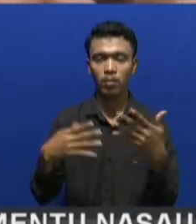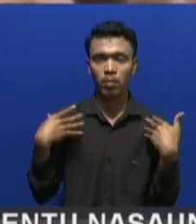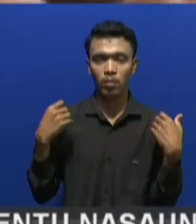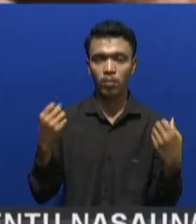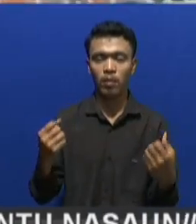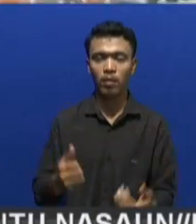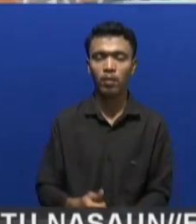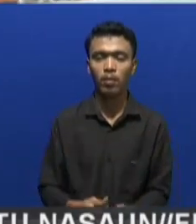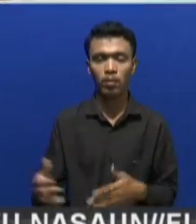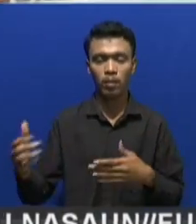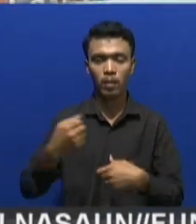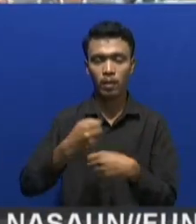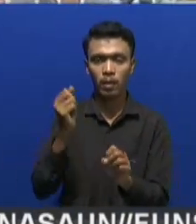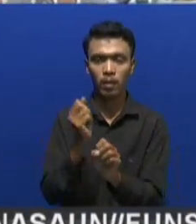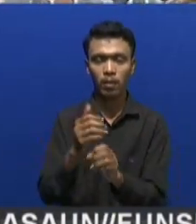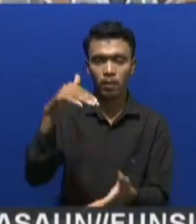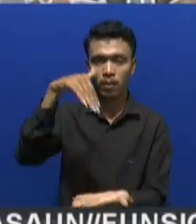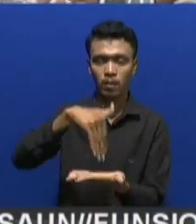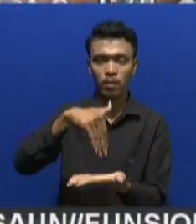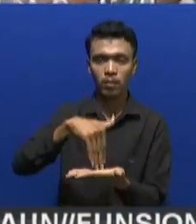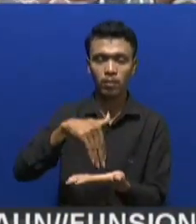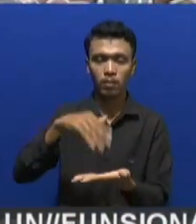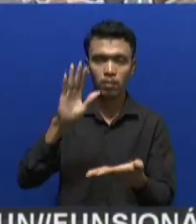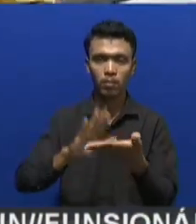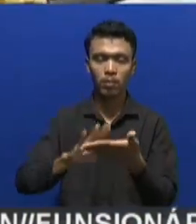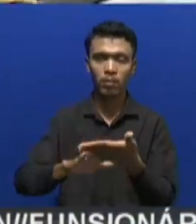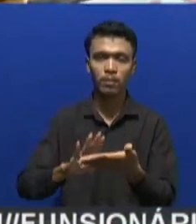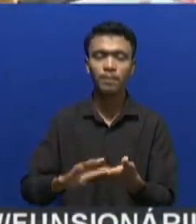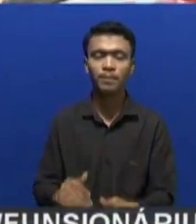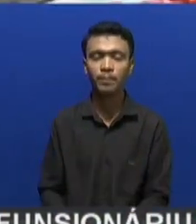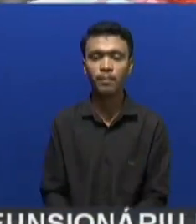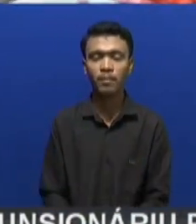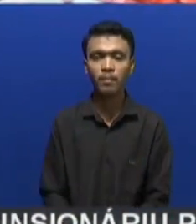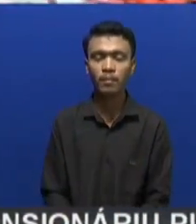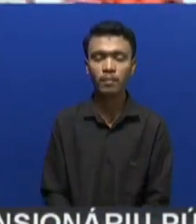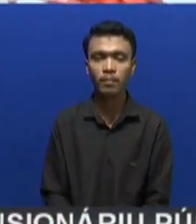ho di konsentra bai studu. Husi Baukau, Pedro de Almeida, RTTL.